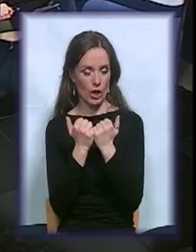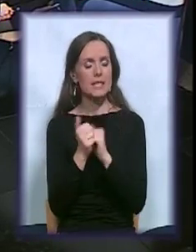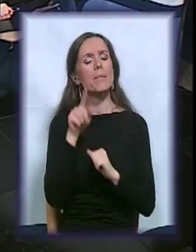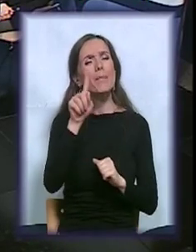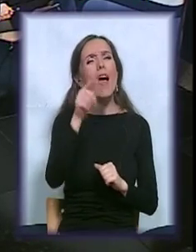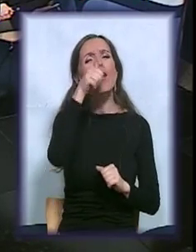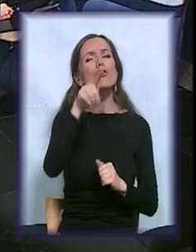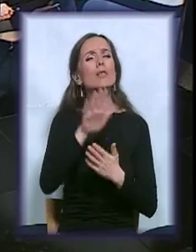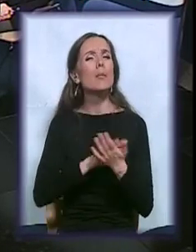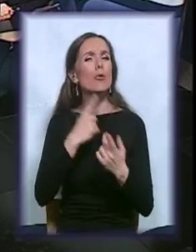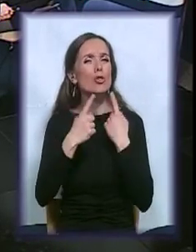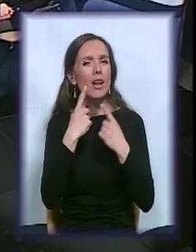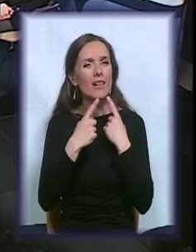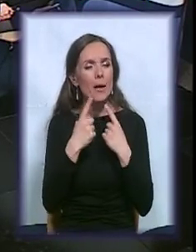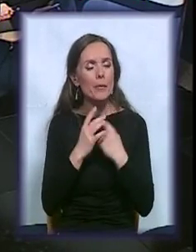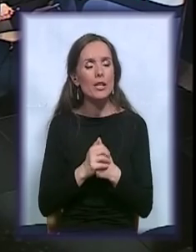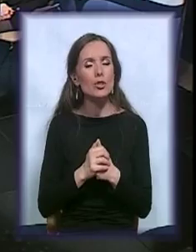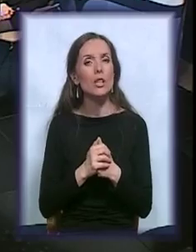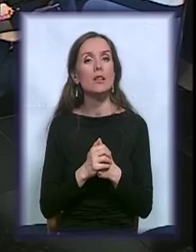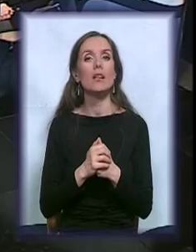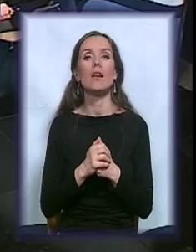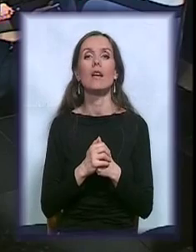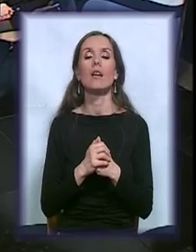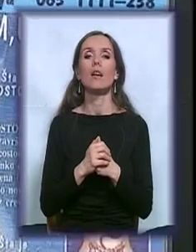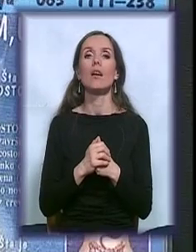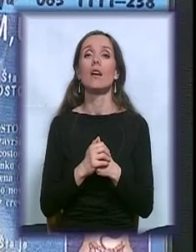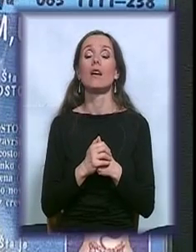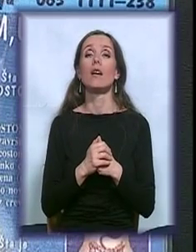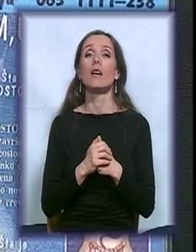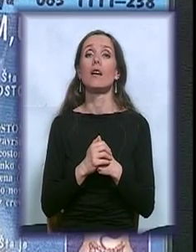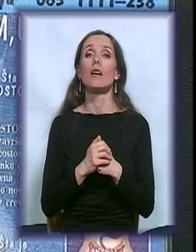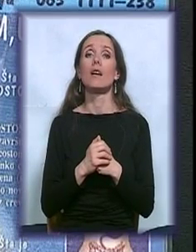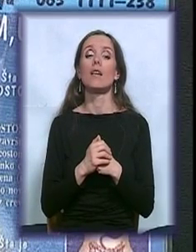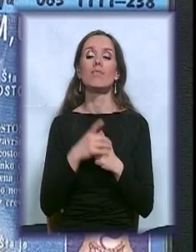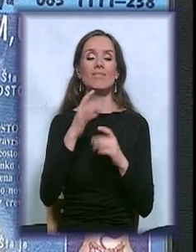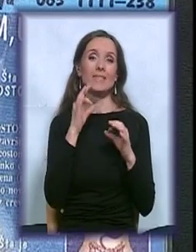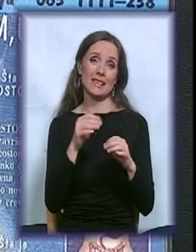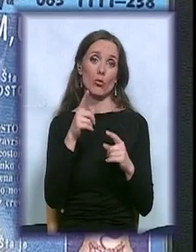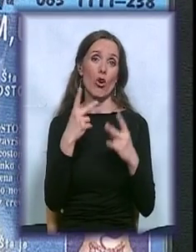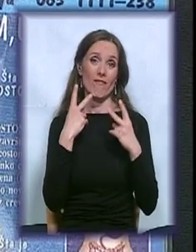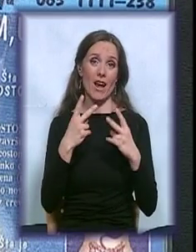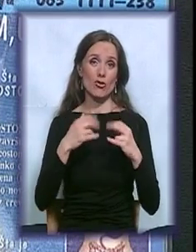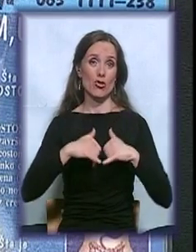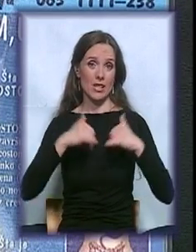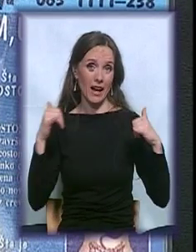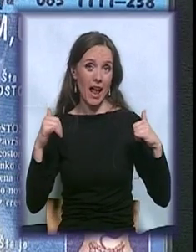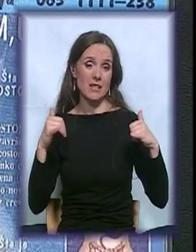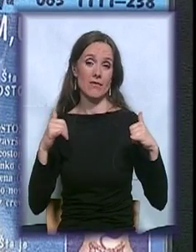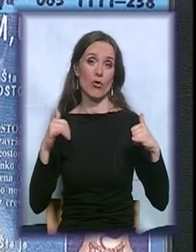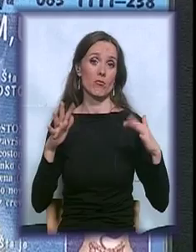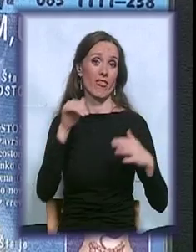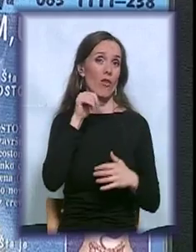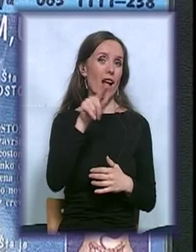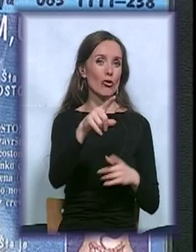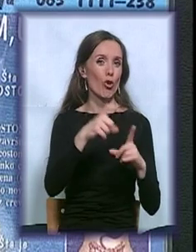a jeste zapravo i sigurno mnogo bitno i za sam razvoj, koliko i kod vas, Dragane, i u vašem